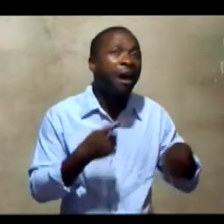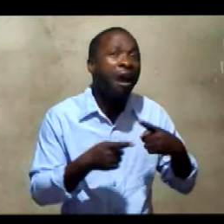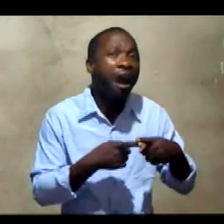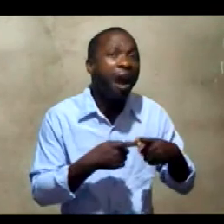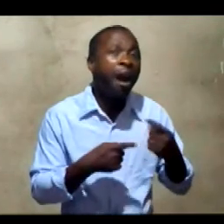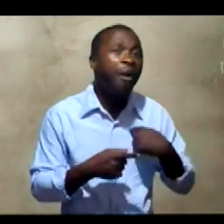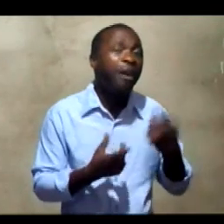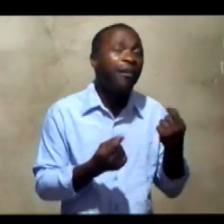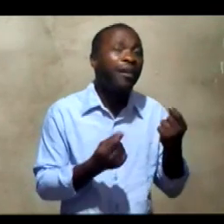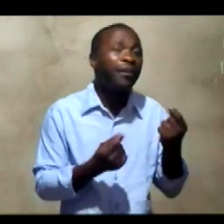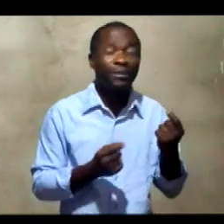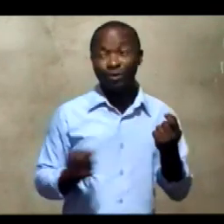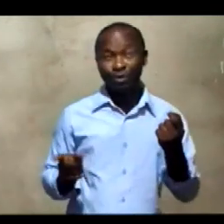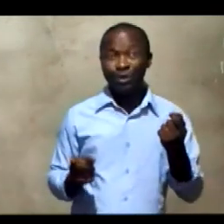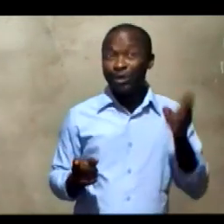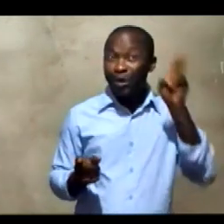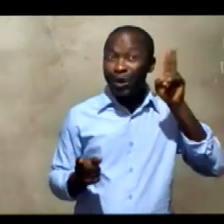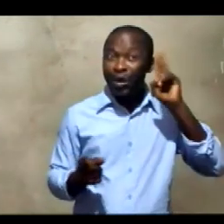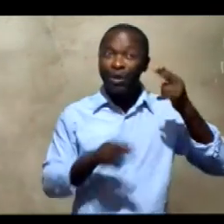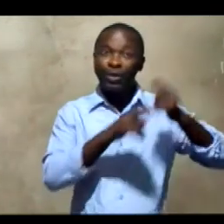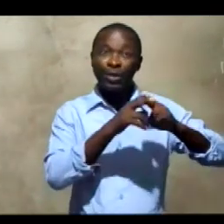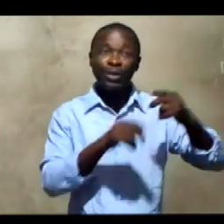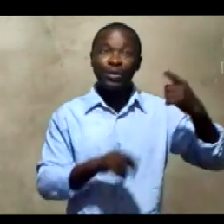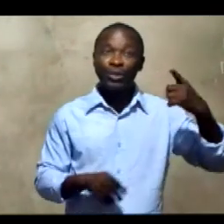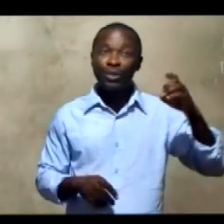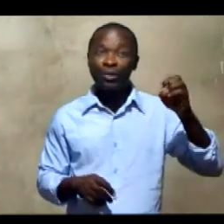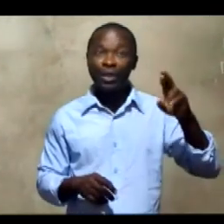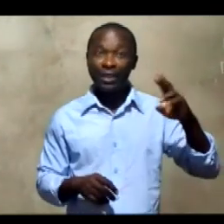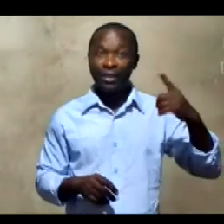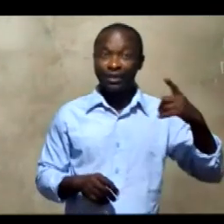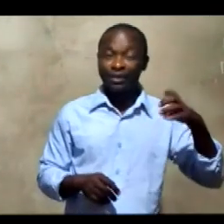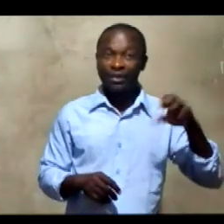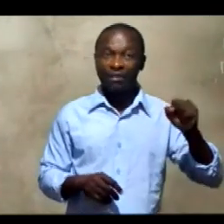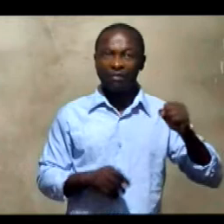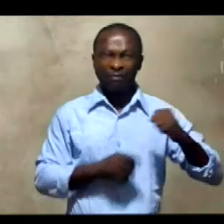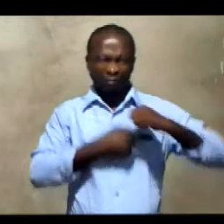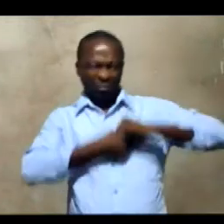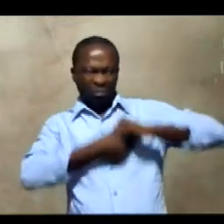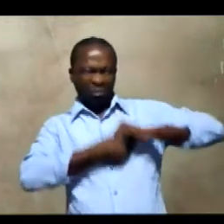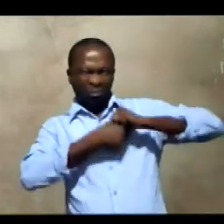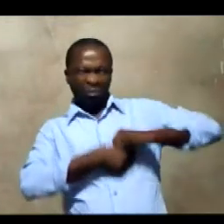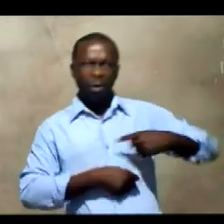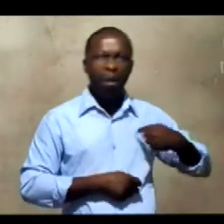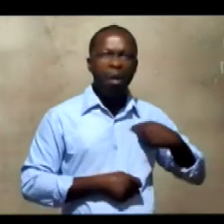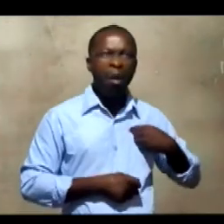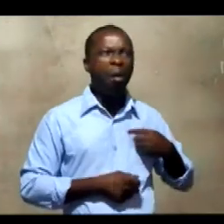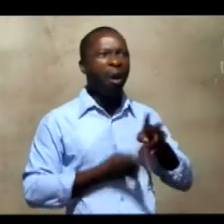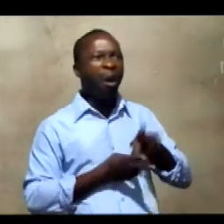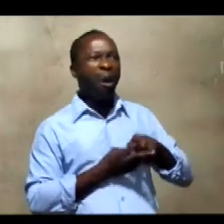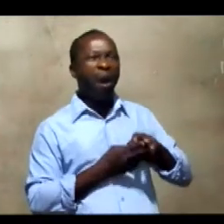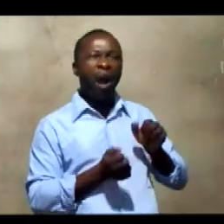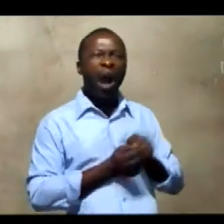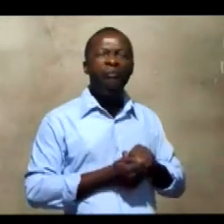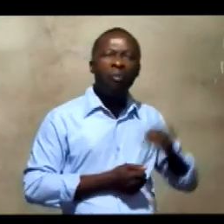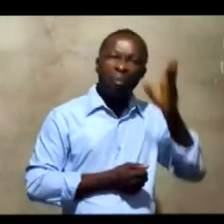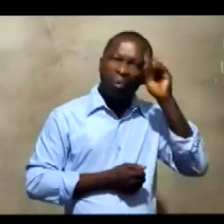s'appelait Tonton Georges. Il me prenait, il me faisait coucher avec 5 garçons. Et dès que je voulais